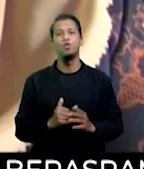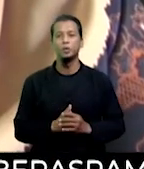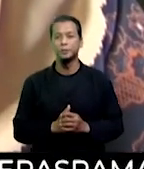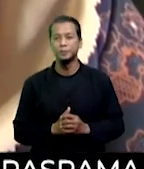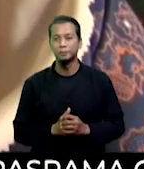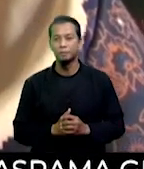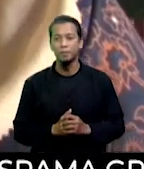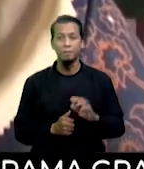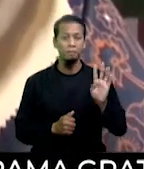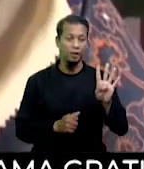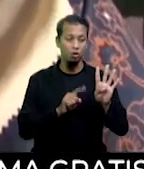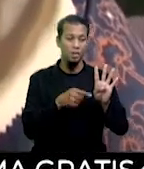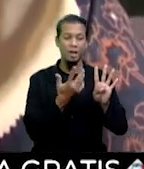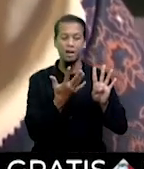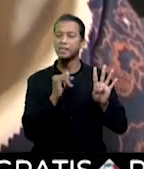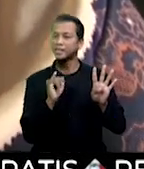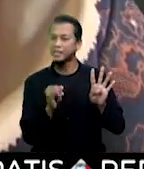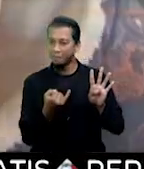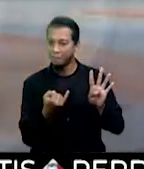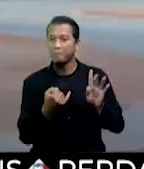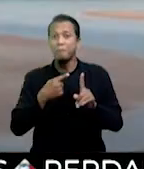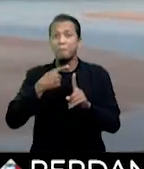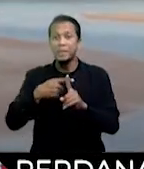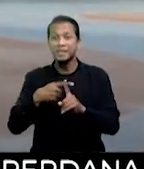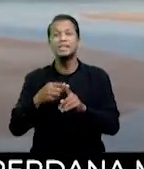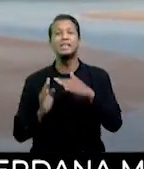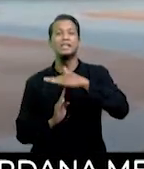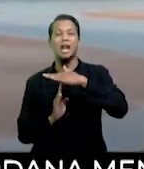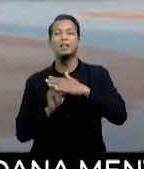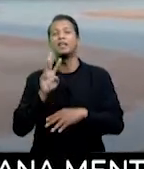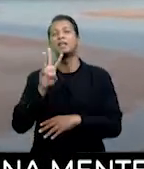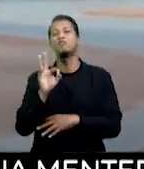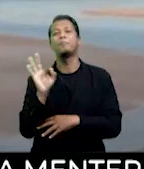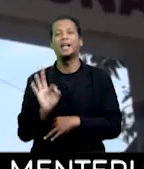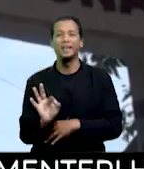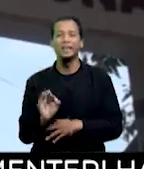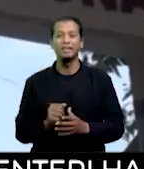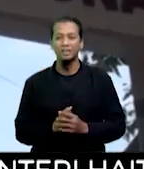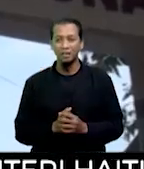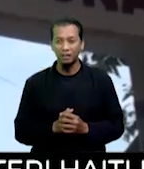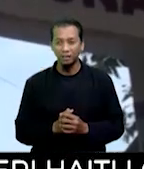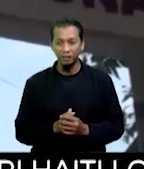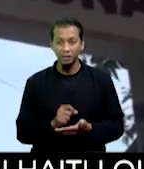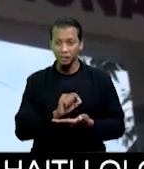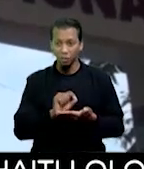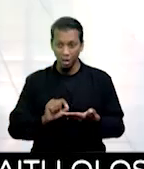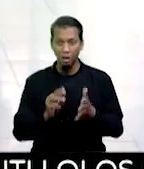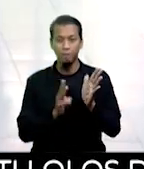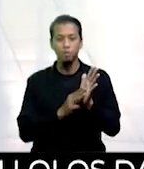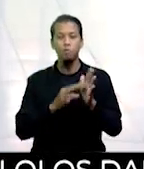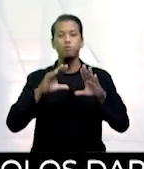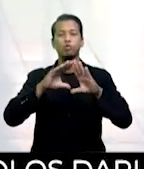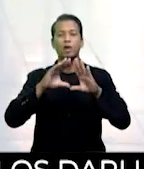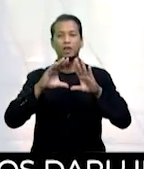jam sudah termasuk istirahatnya 30 menit. Sekolah di Mojokerto, Jawa Timur juga mulai menggelar sekolah tatap